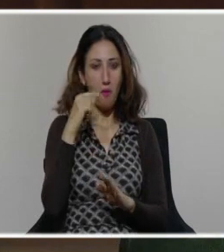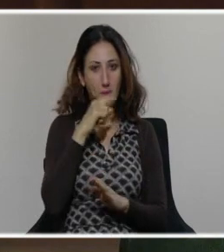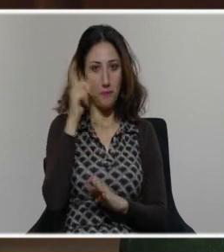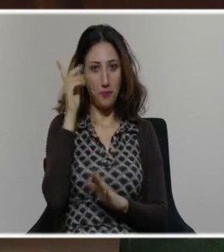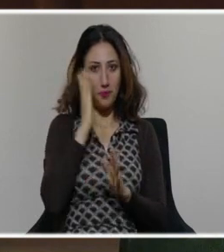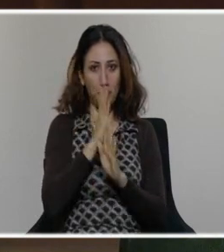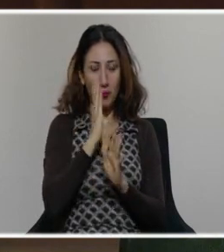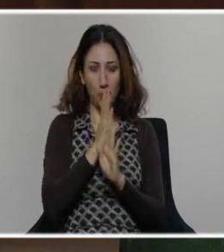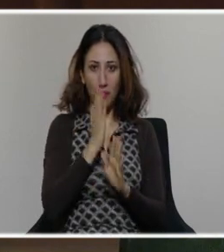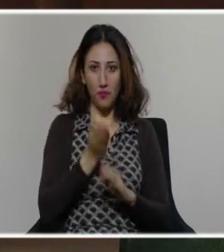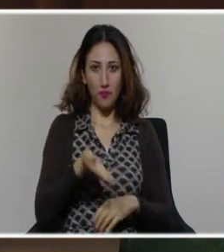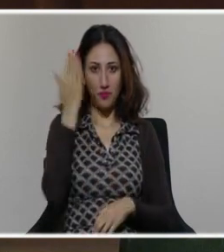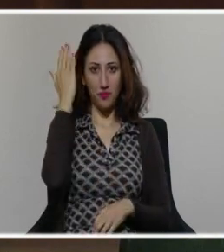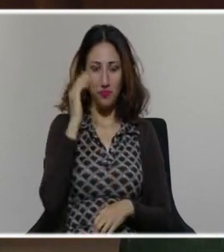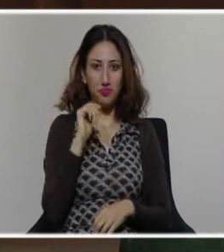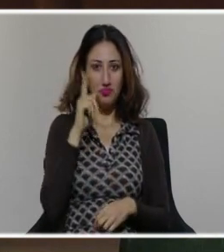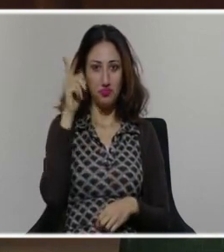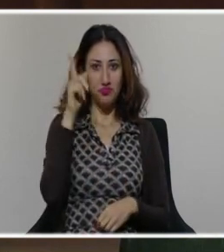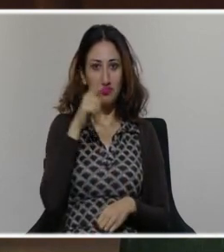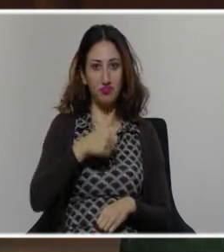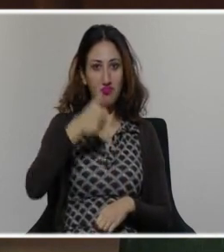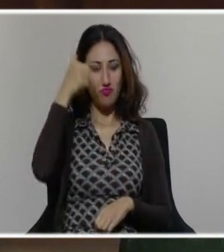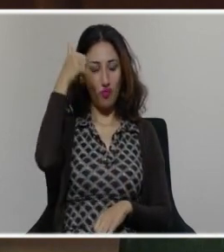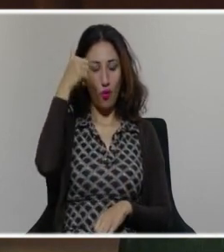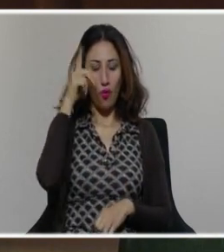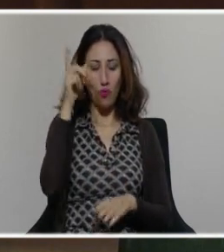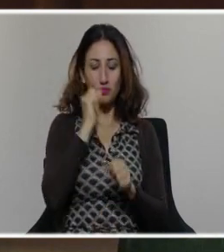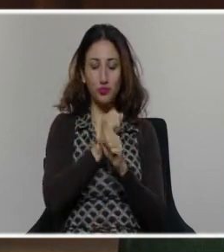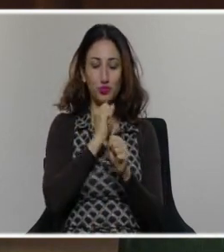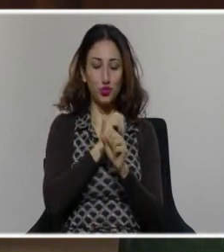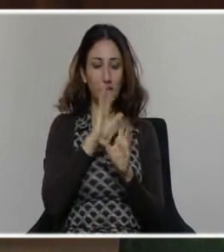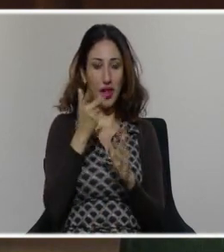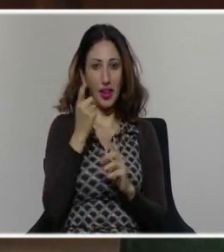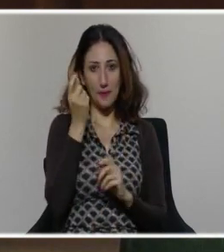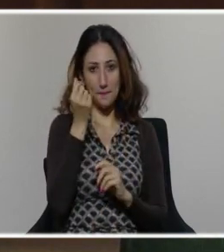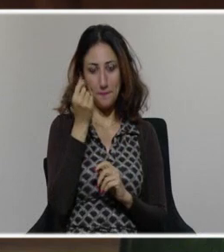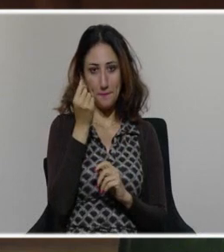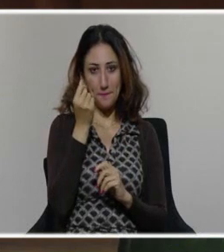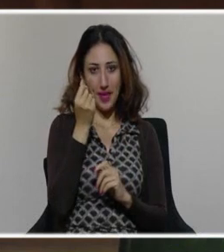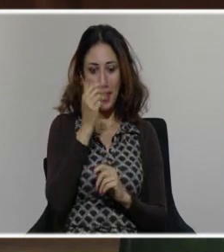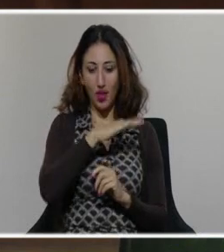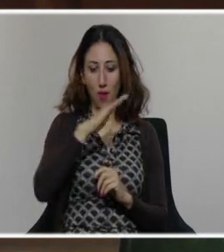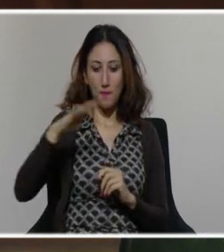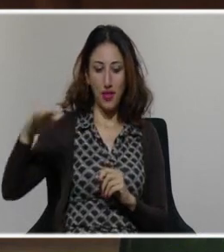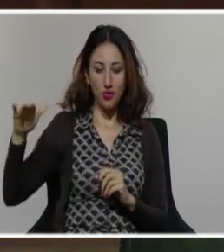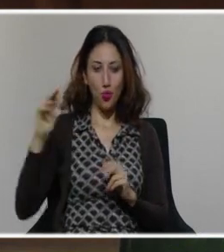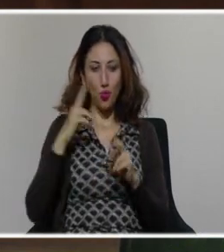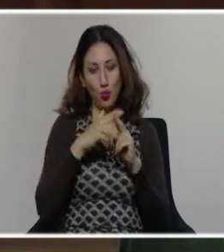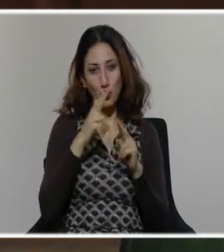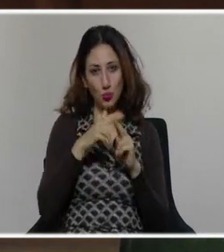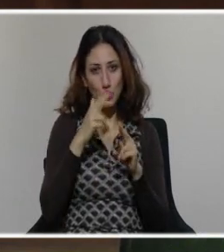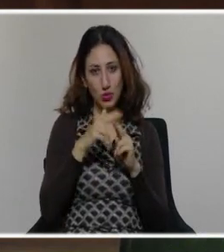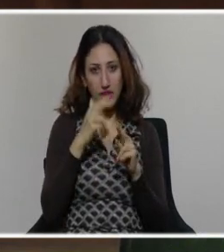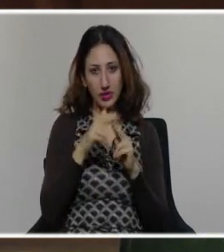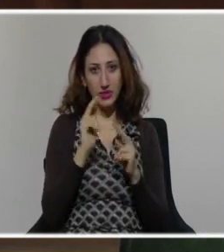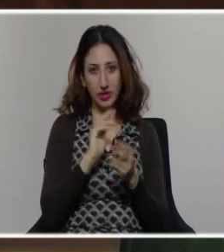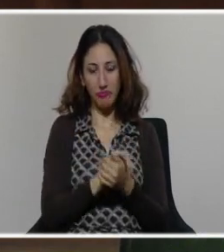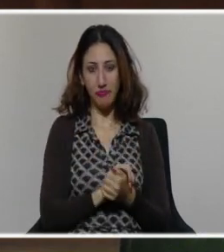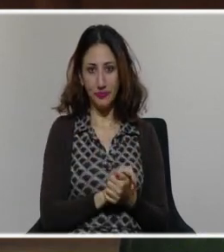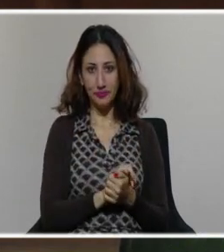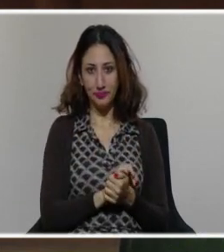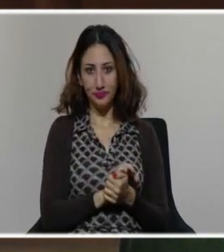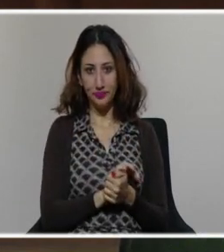على دور من أحلى الأدوار. كلمينا بقى عن دورك يا فادية في المال والبنون. حبايبي ربنا يخليكوا ليا. لا طبعا